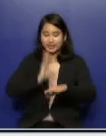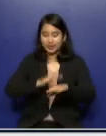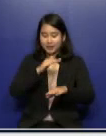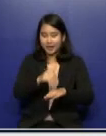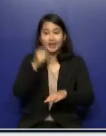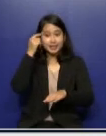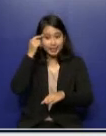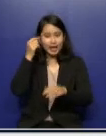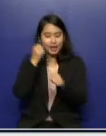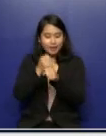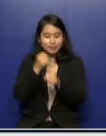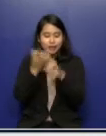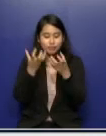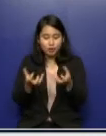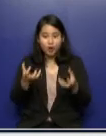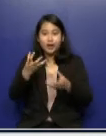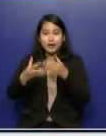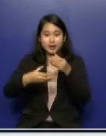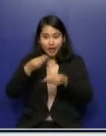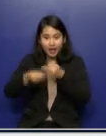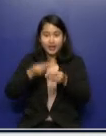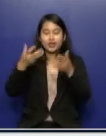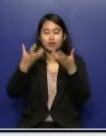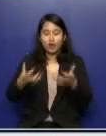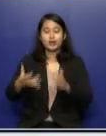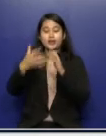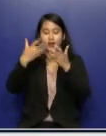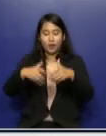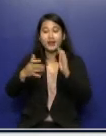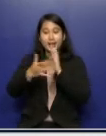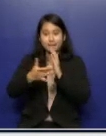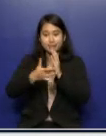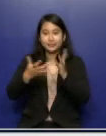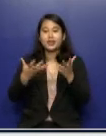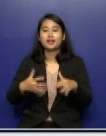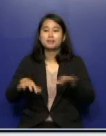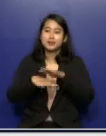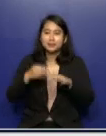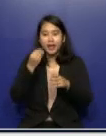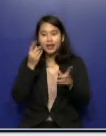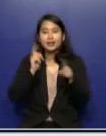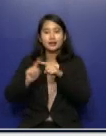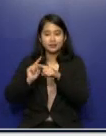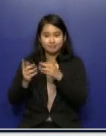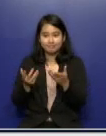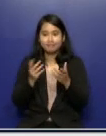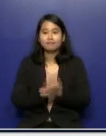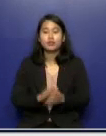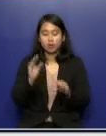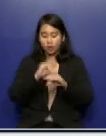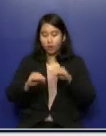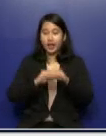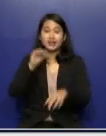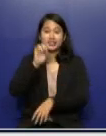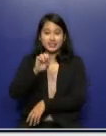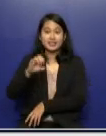สินค้าผลิตภัณฑ์ที่ใช้นวัตกรรมใช้หัวใช้ภูมิปัญญาโครงการ EEC